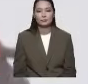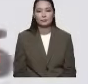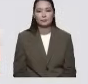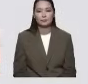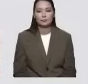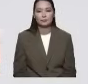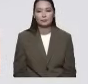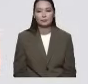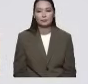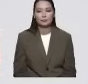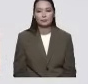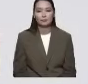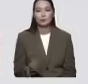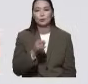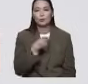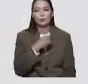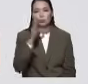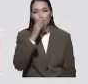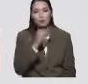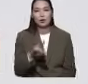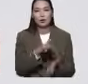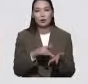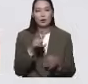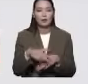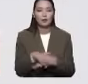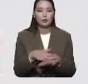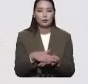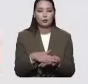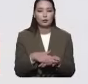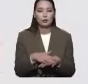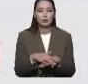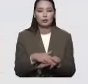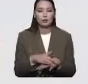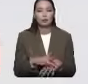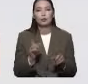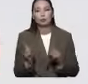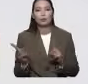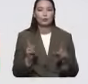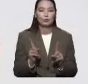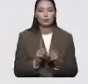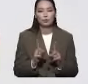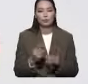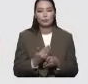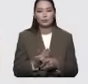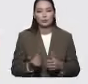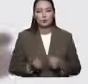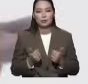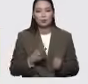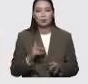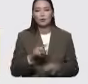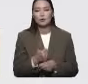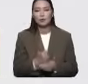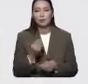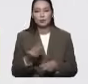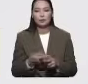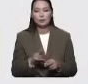Міне енді қолымыздан келгенше қала тұрғындарына былай да көмектесуге тырыстық. Ең бастысы ниет және